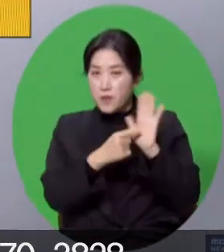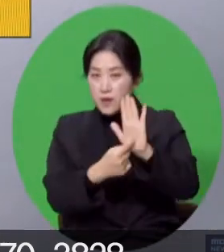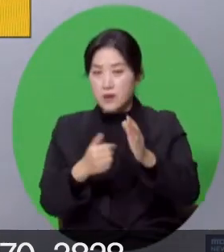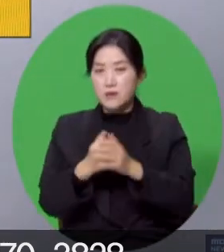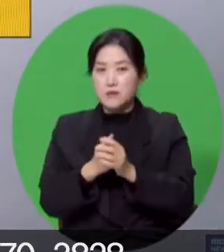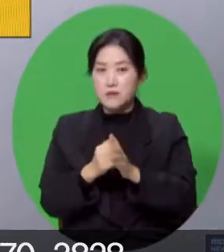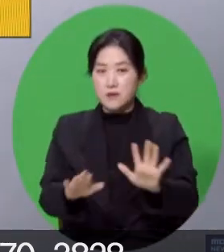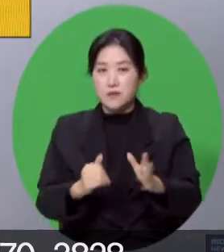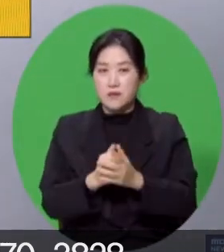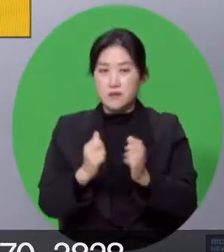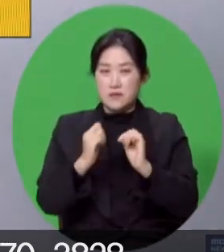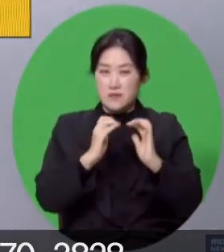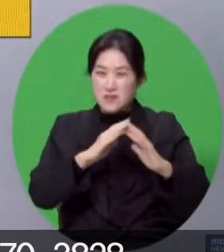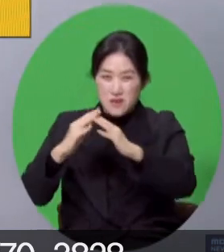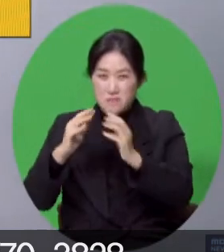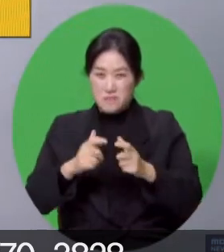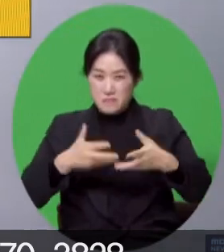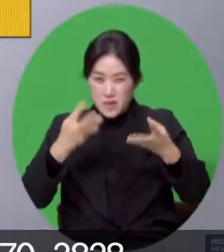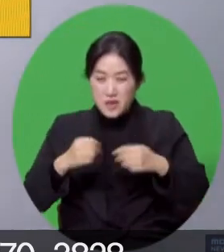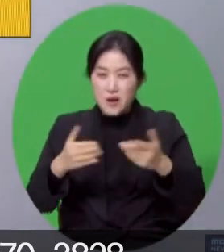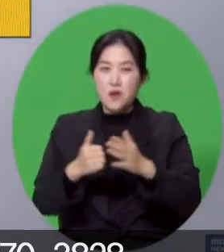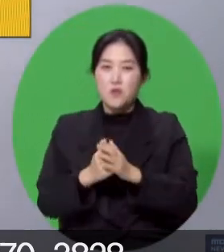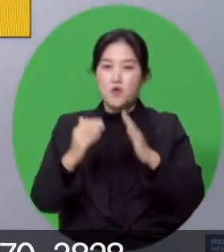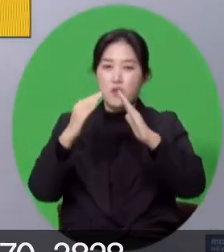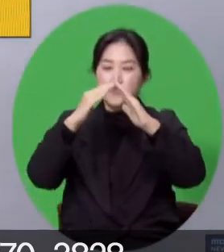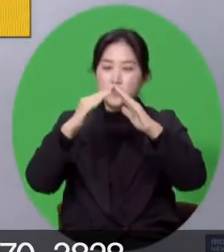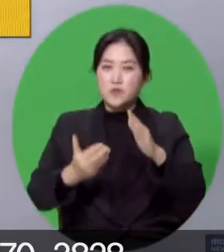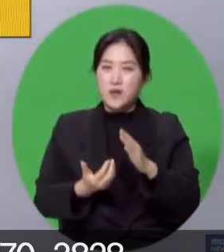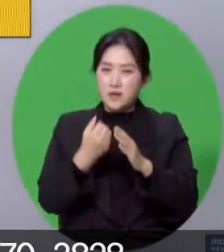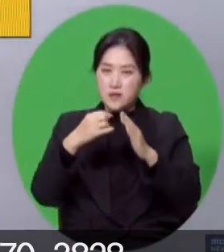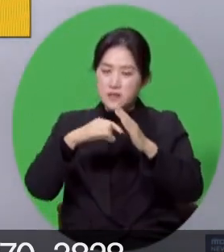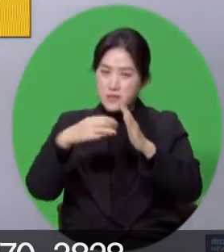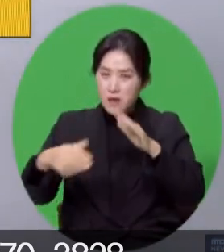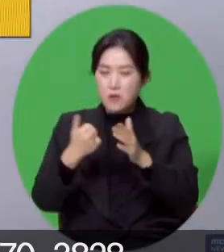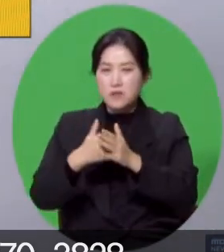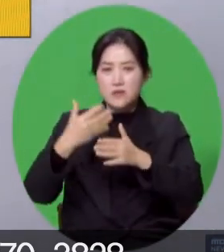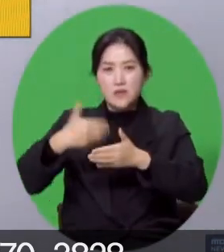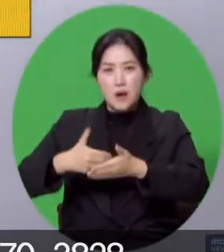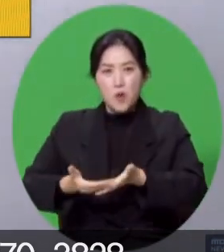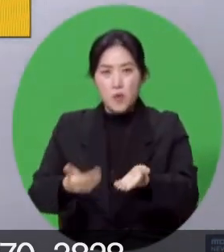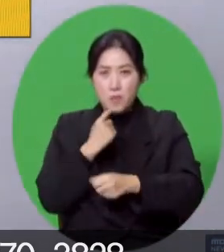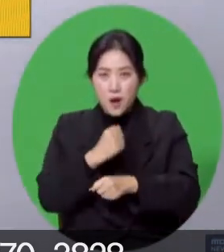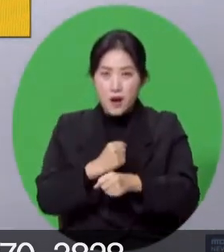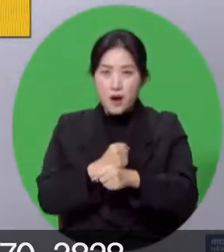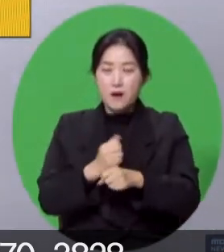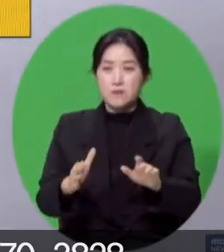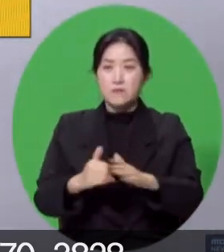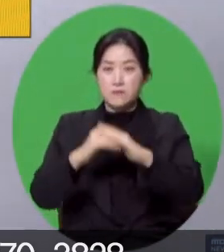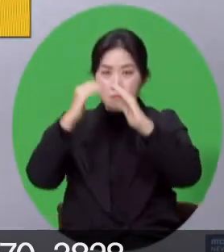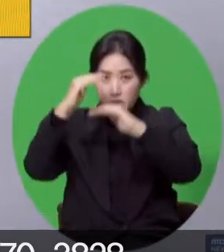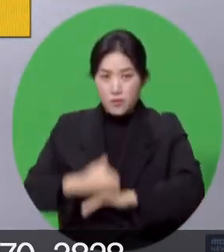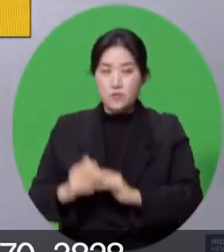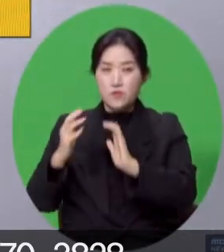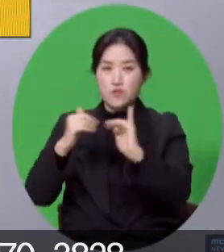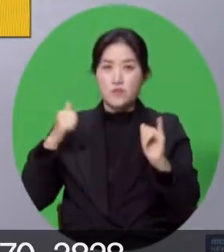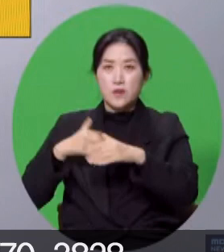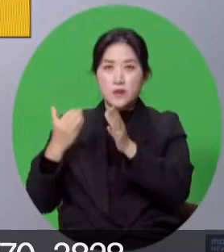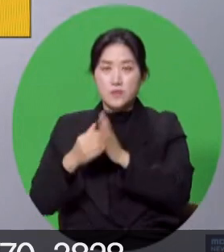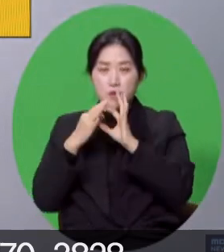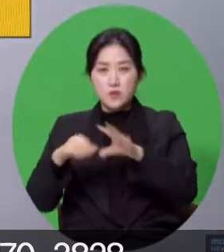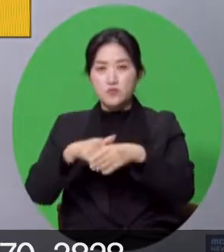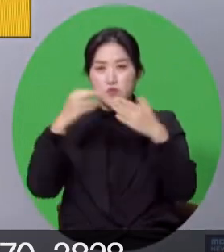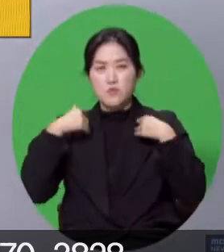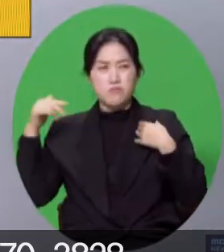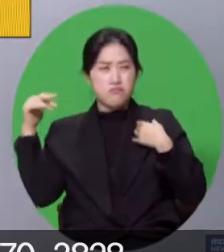규제 완화, 부동산 감세예요. 그러니까 이거는 그동안에 국민의힘에서 계속 문재인